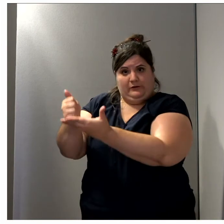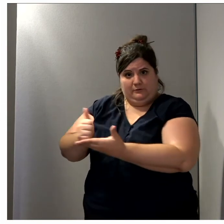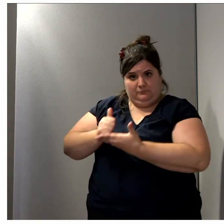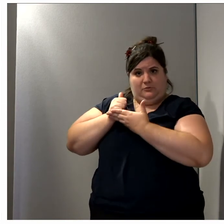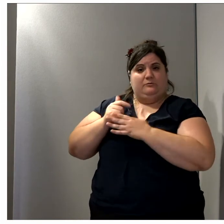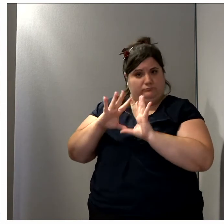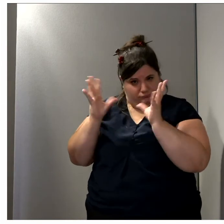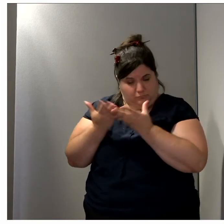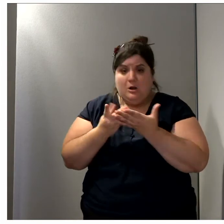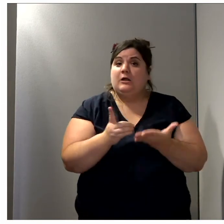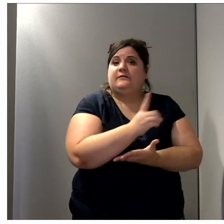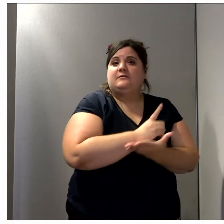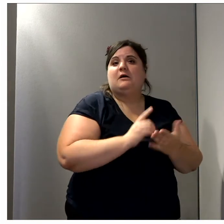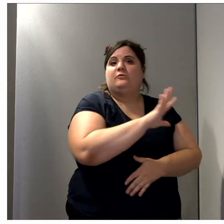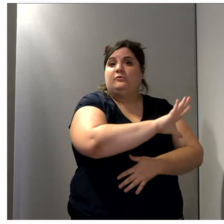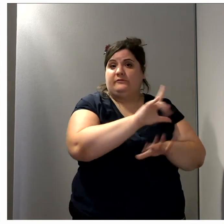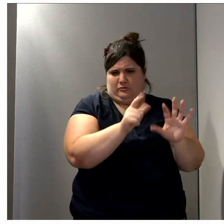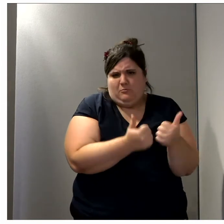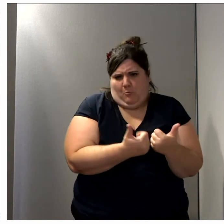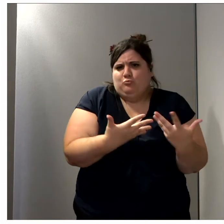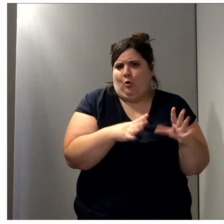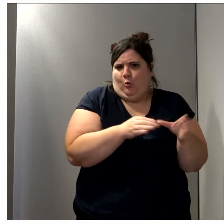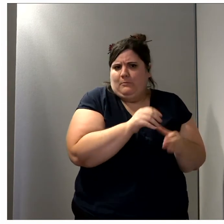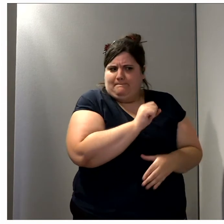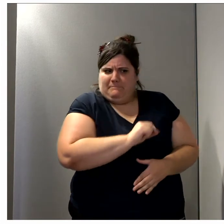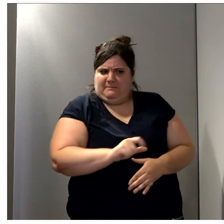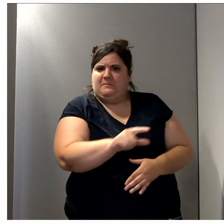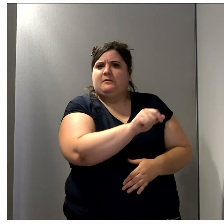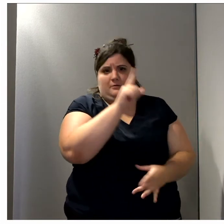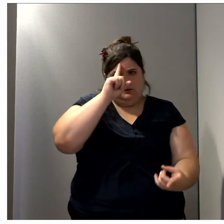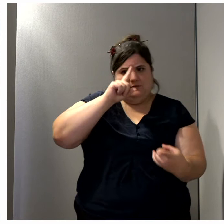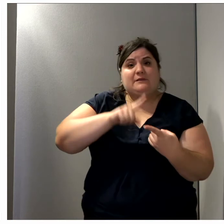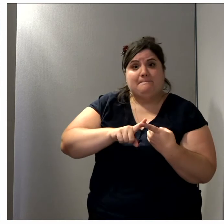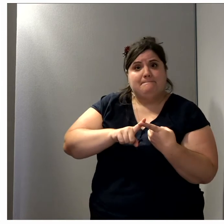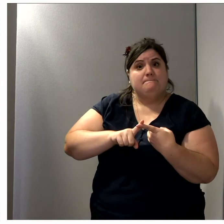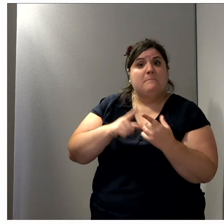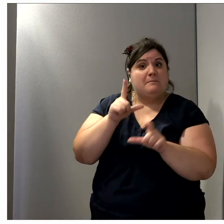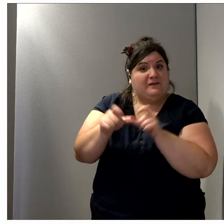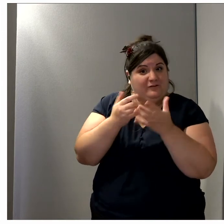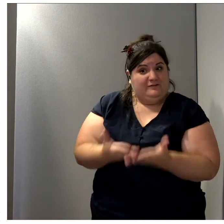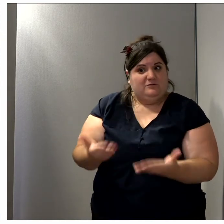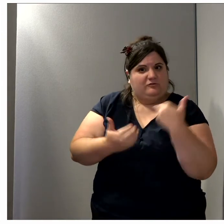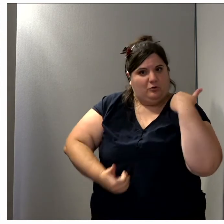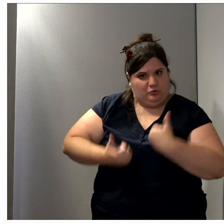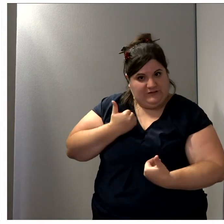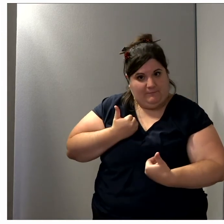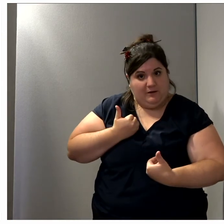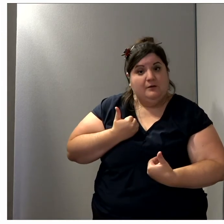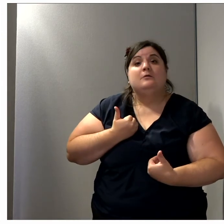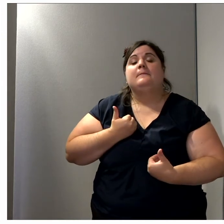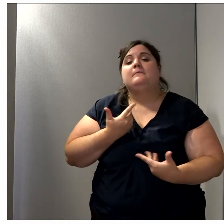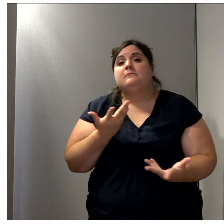mutuelle existent en Moselle qui sont animés par et pour des personnes en situation de handicap, pour des